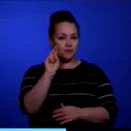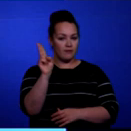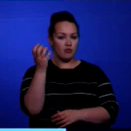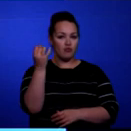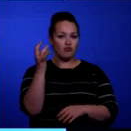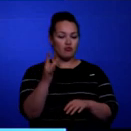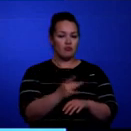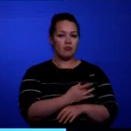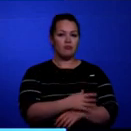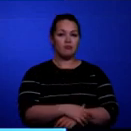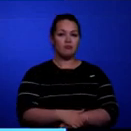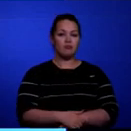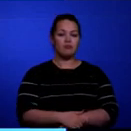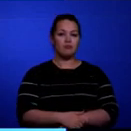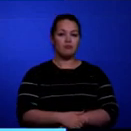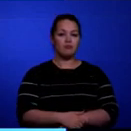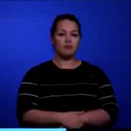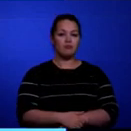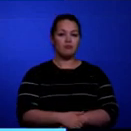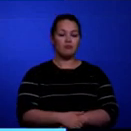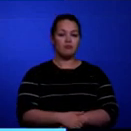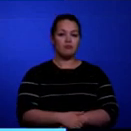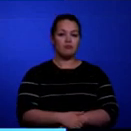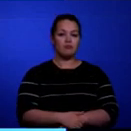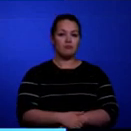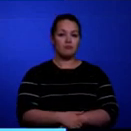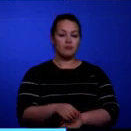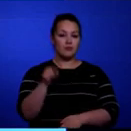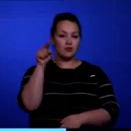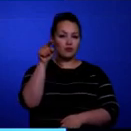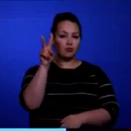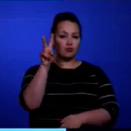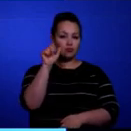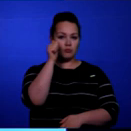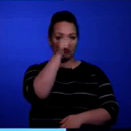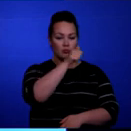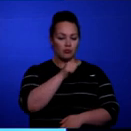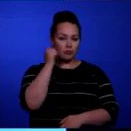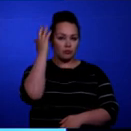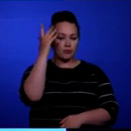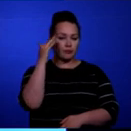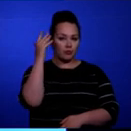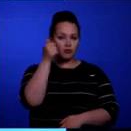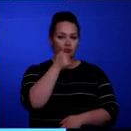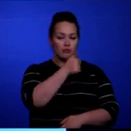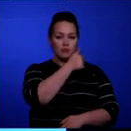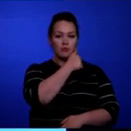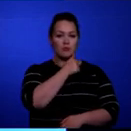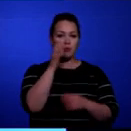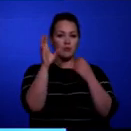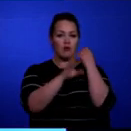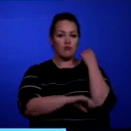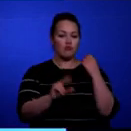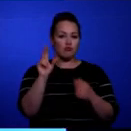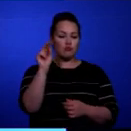раз 1 1200 год мысленно закрываю пальчиком последней цифрой смотрю